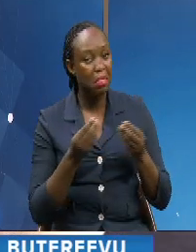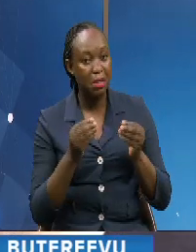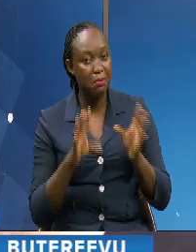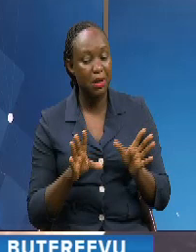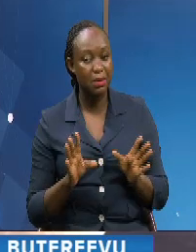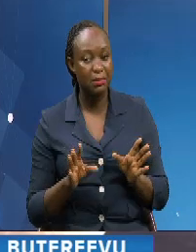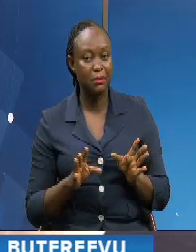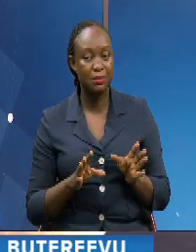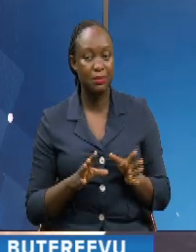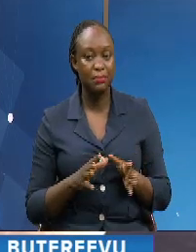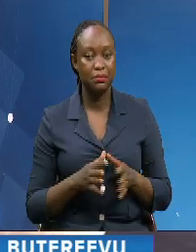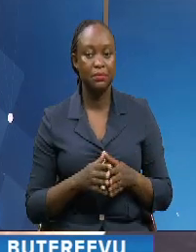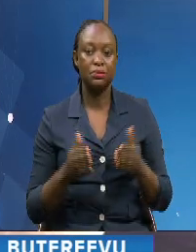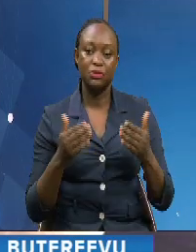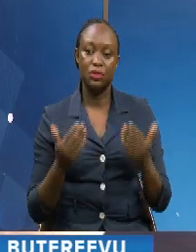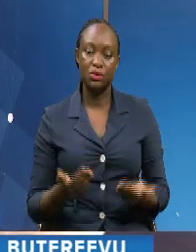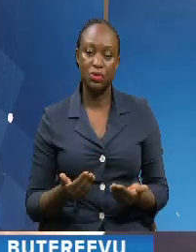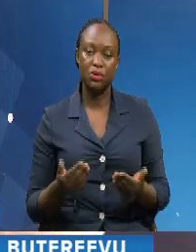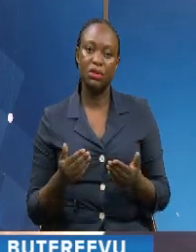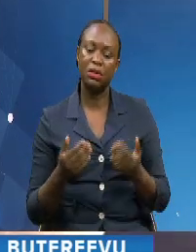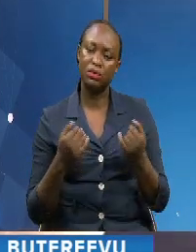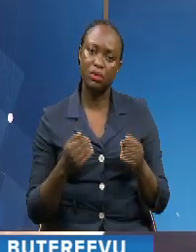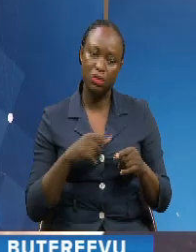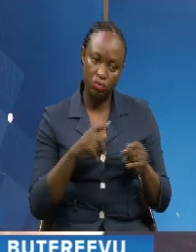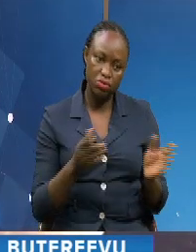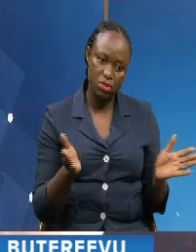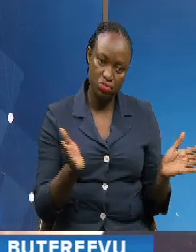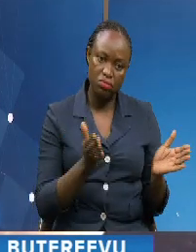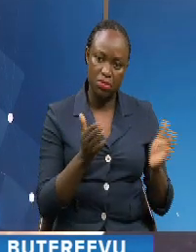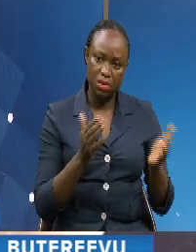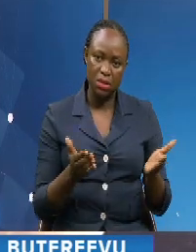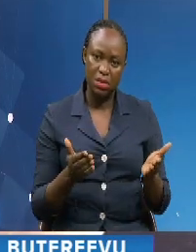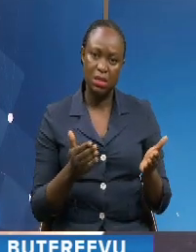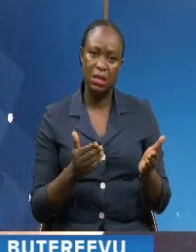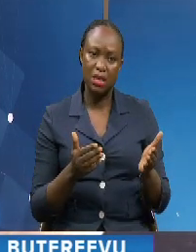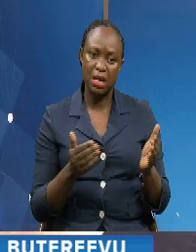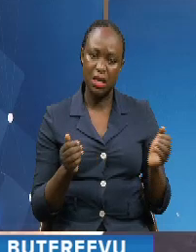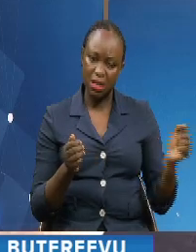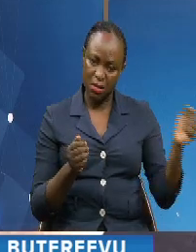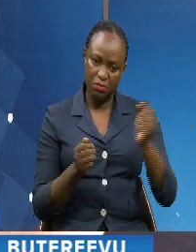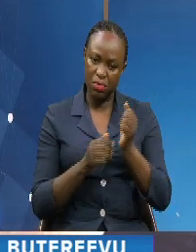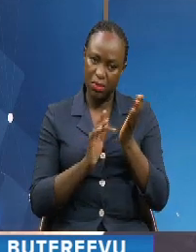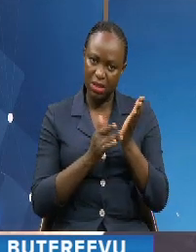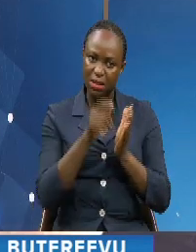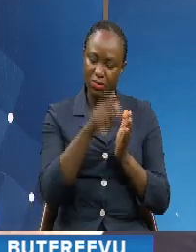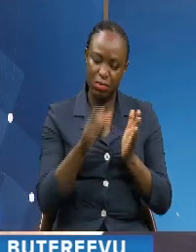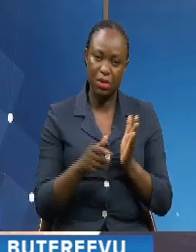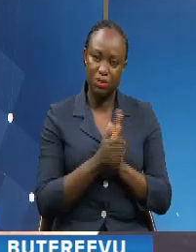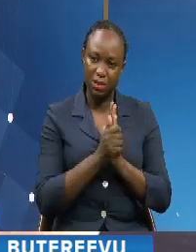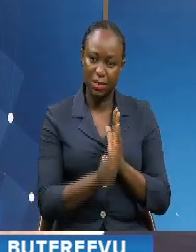Eyo mwekolemu omulimu mufune abakugu ba technical person